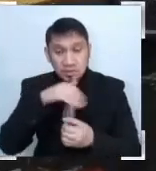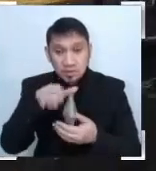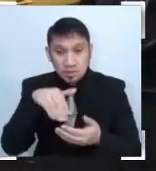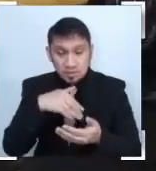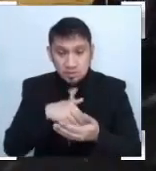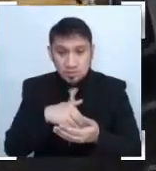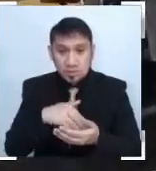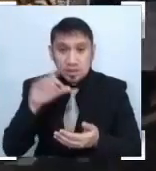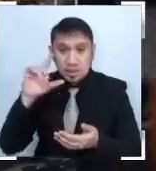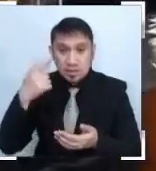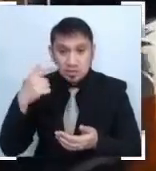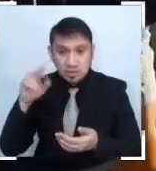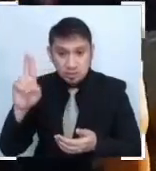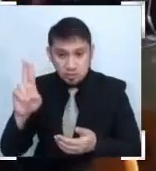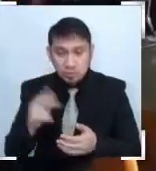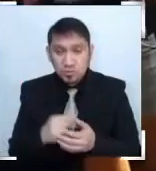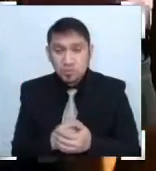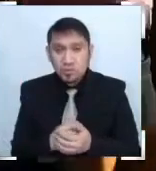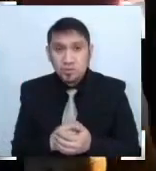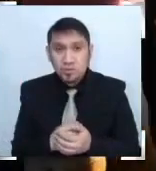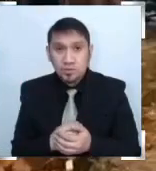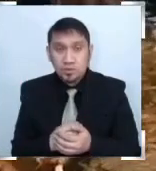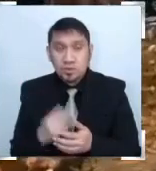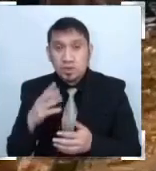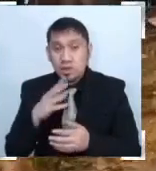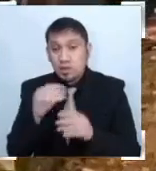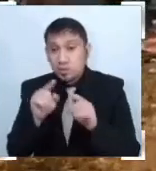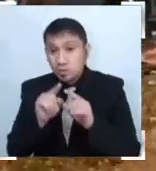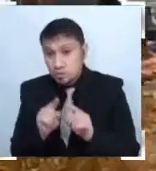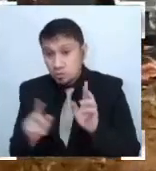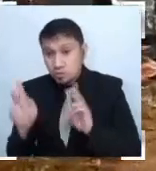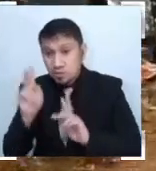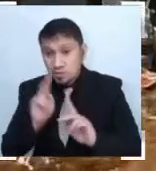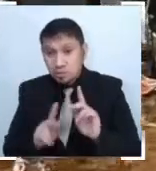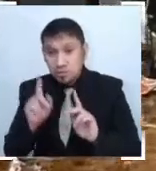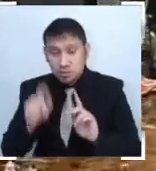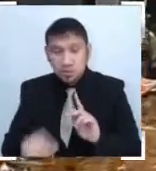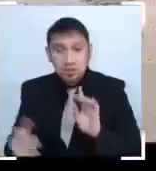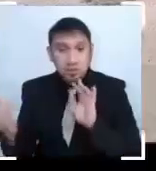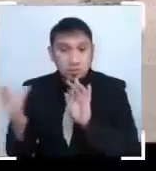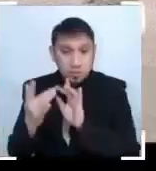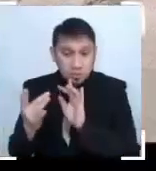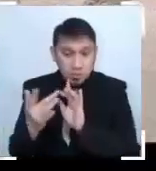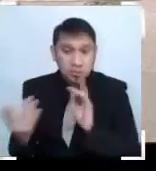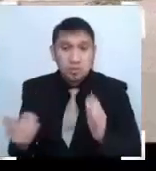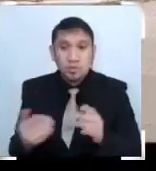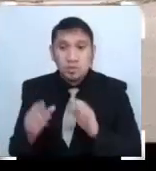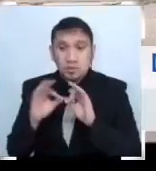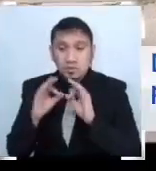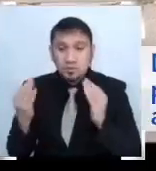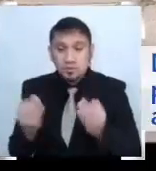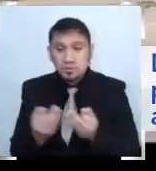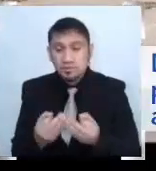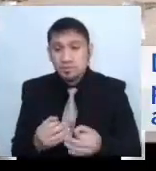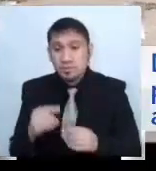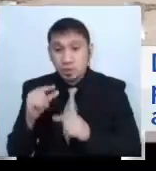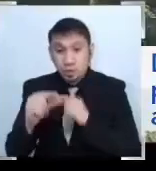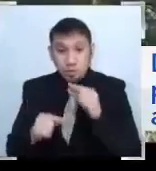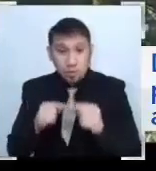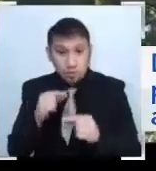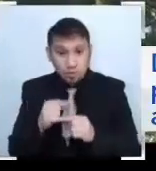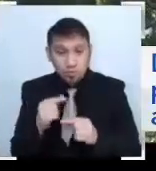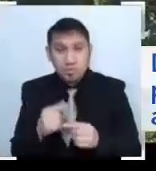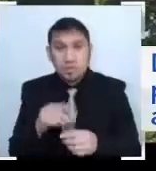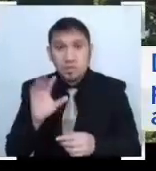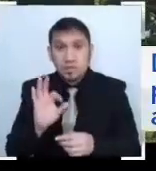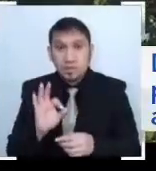units doon. Para sa mga kababayan na nangangailangang kontakin ang kanilang mga pamilya. Ang Globe Telecom naman, 97% ng linya